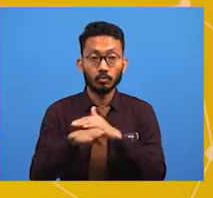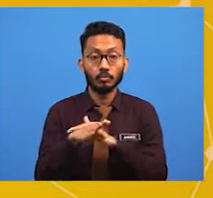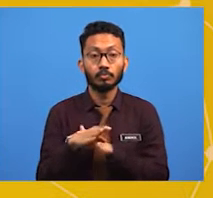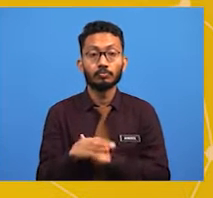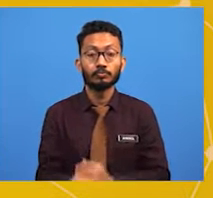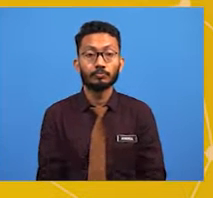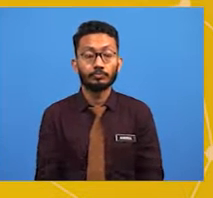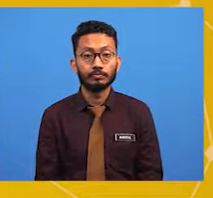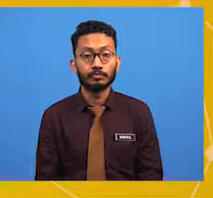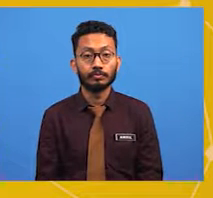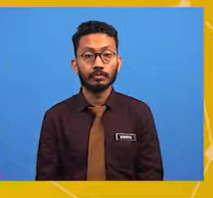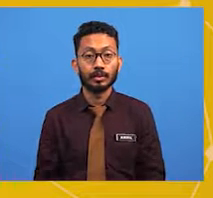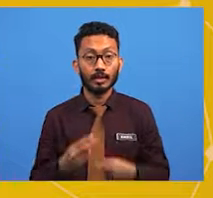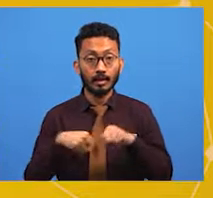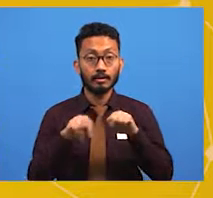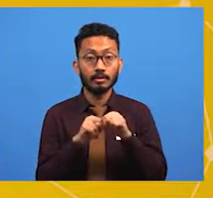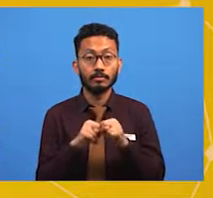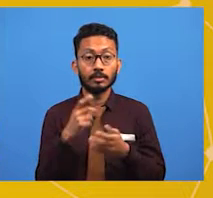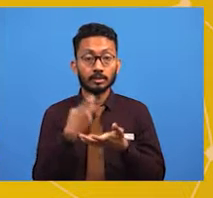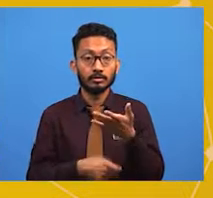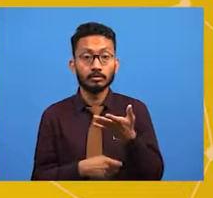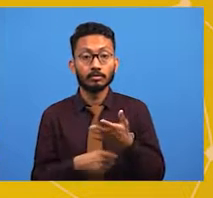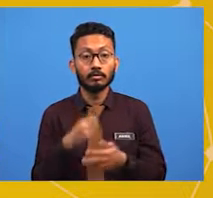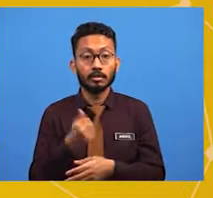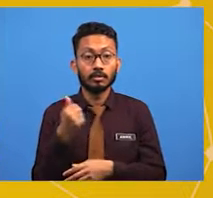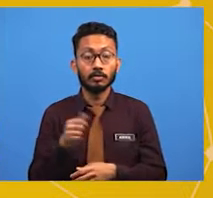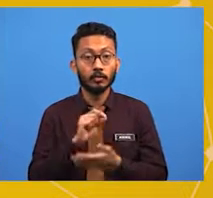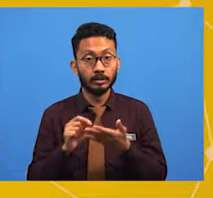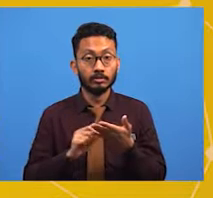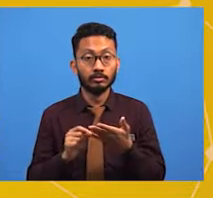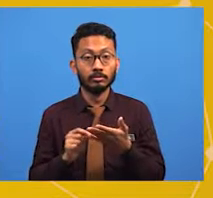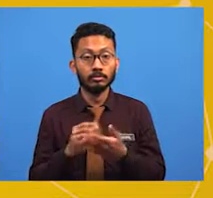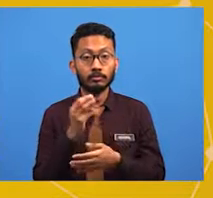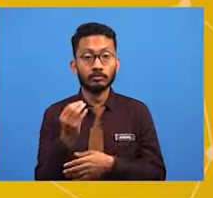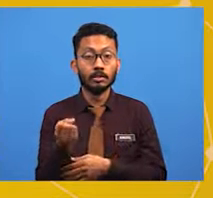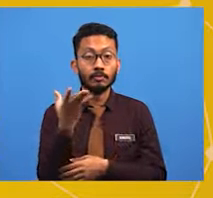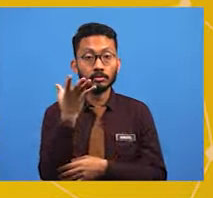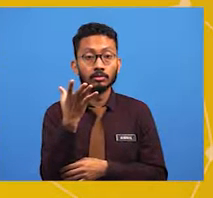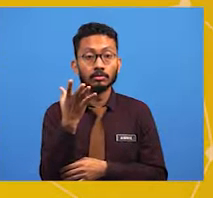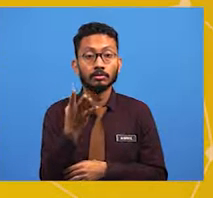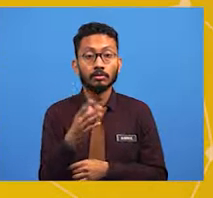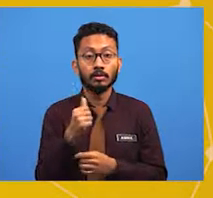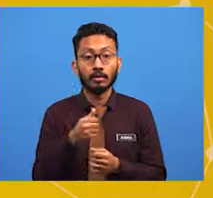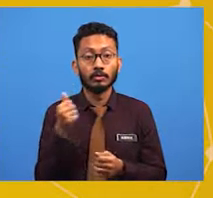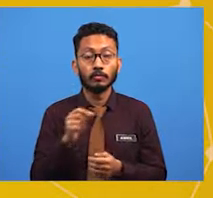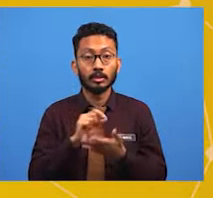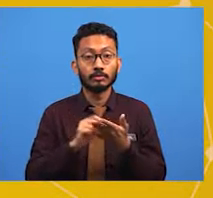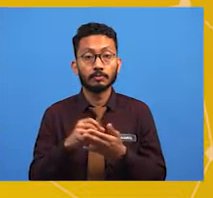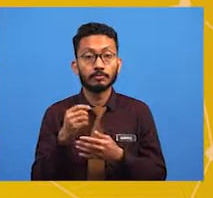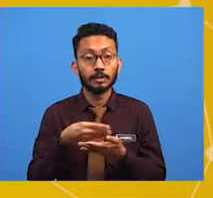nilai harga set alat tulis dan bilangan set alat tulis yang dibeli.